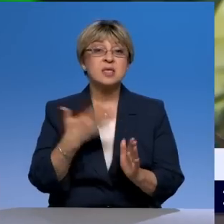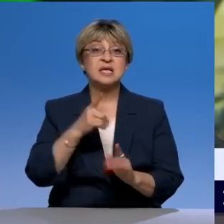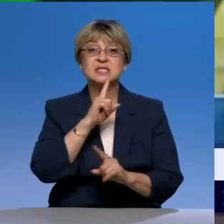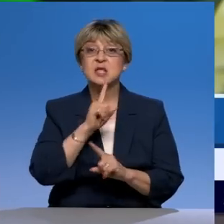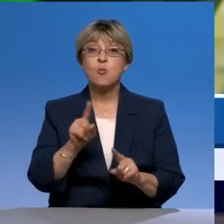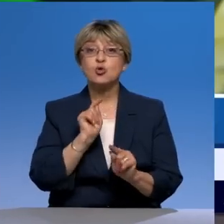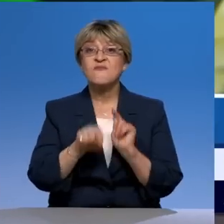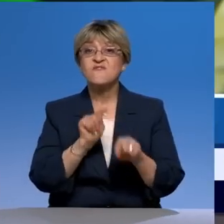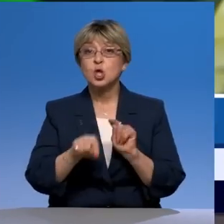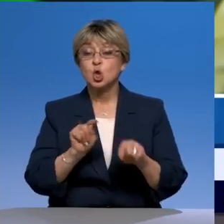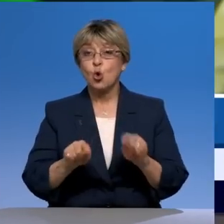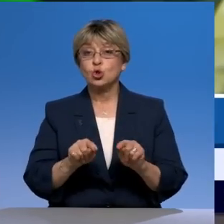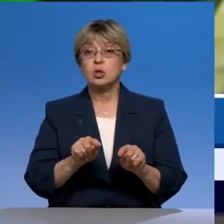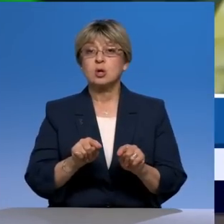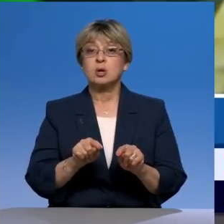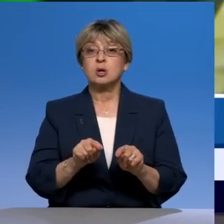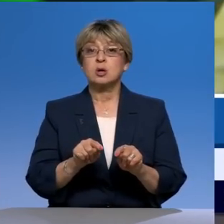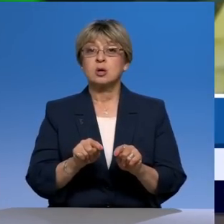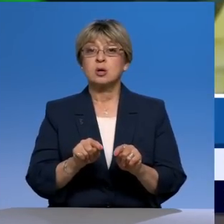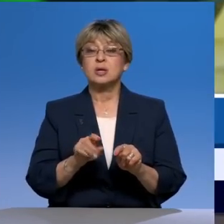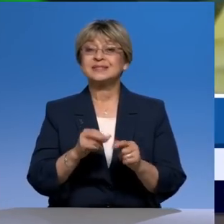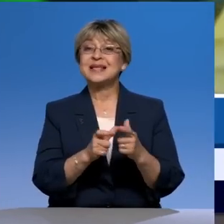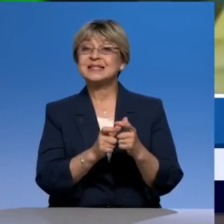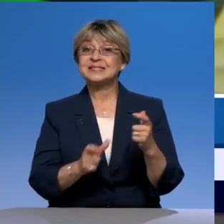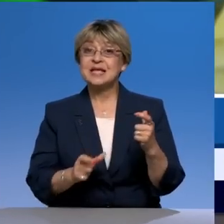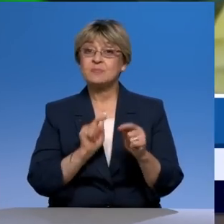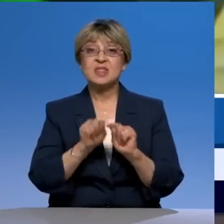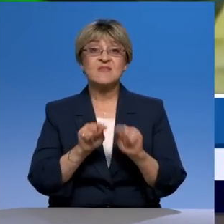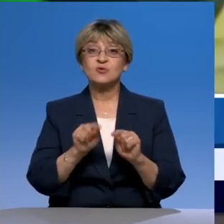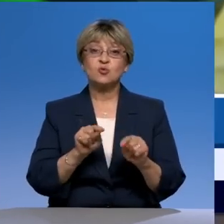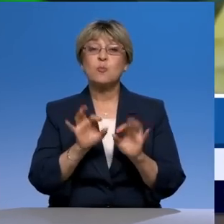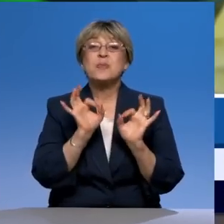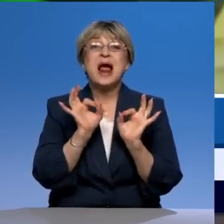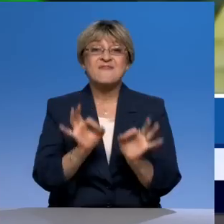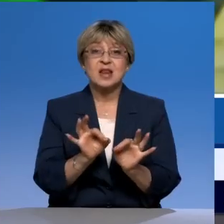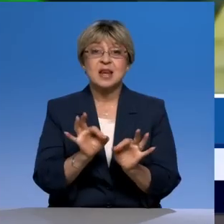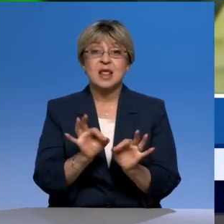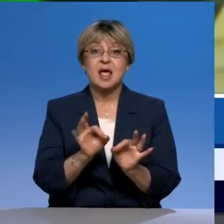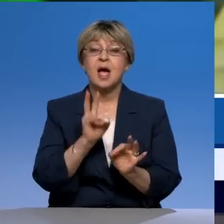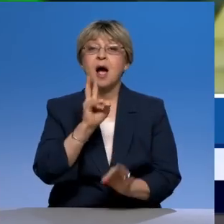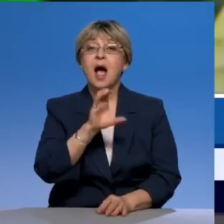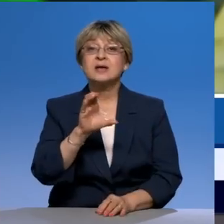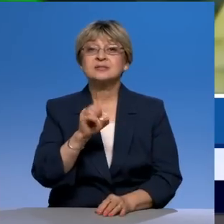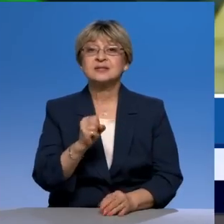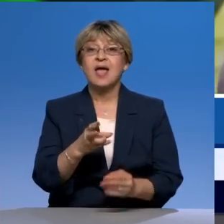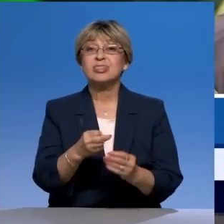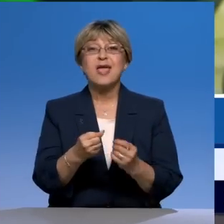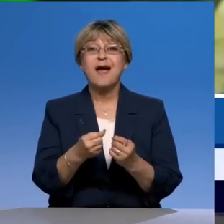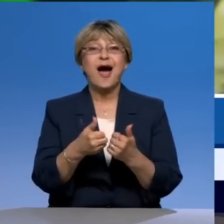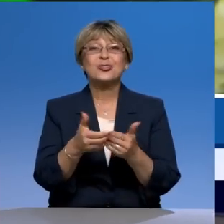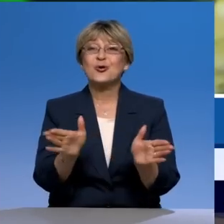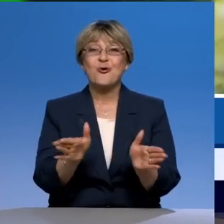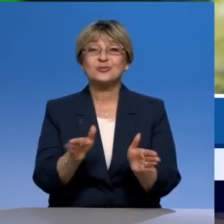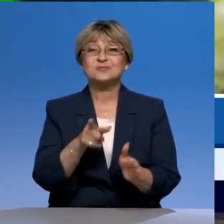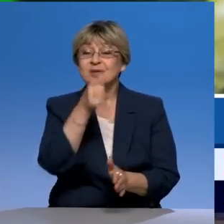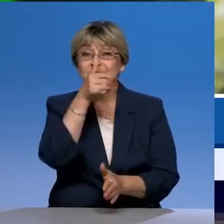введен, значит, из рецепта не будут введены данные правильные, касса не откроется. Все. Это как то с алкоголем, мы не